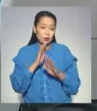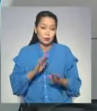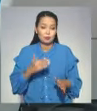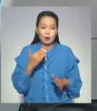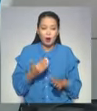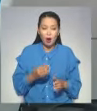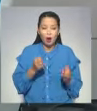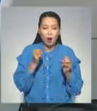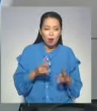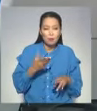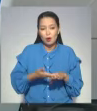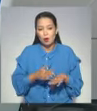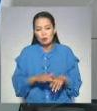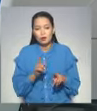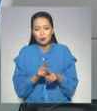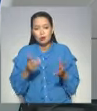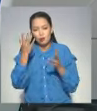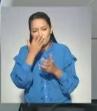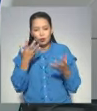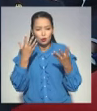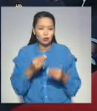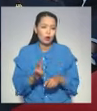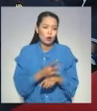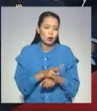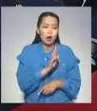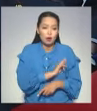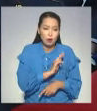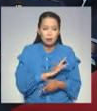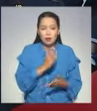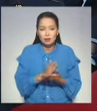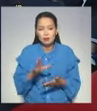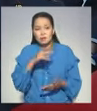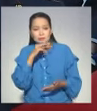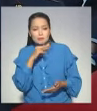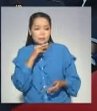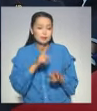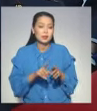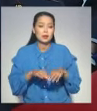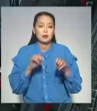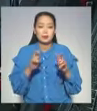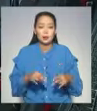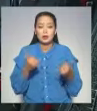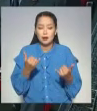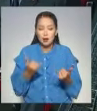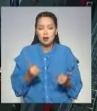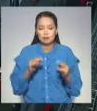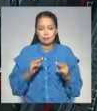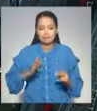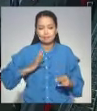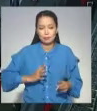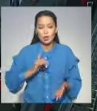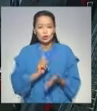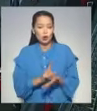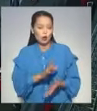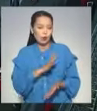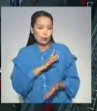қатердің арасында күн-түн демей жұмыс істейді. Сақадай сай болуды талап ететін мамандық иесіне қажыр, қайрат пен төзімділік қажет.